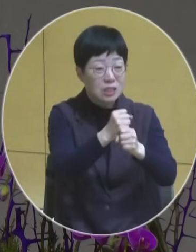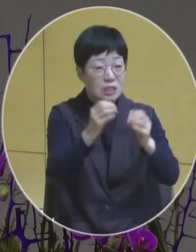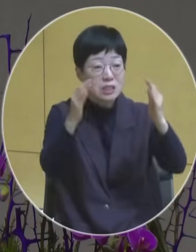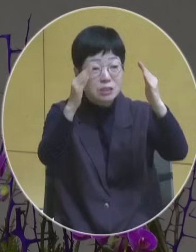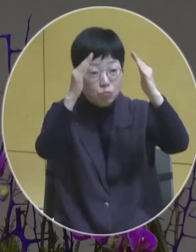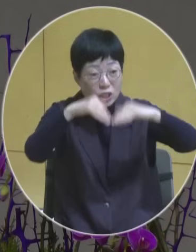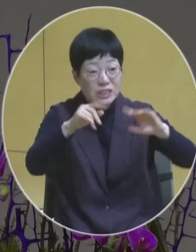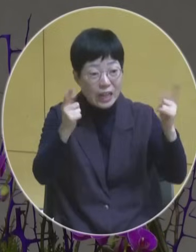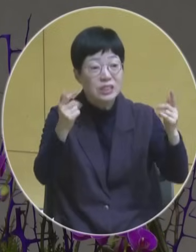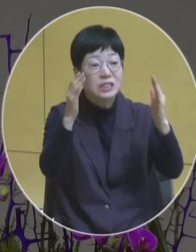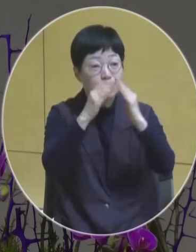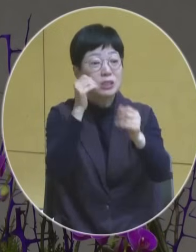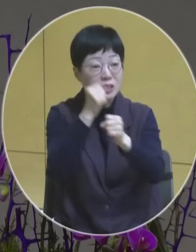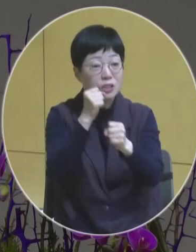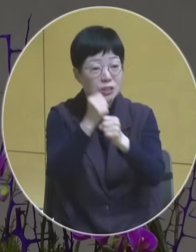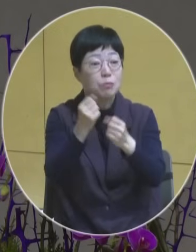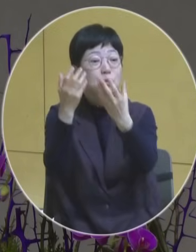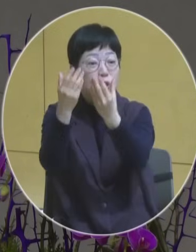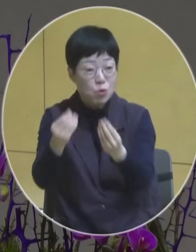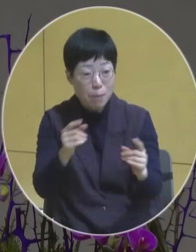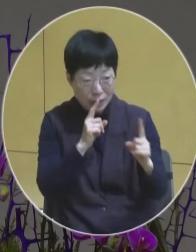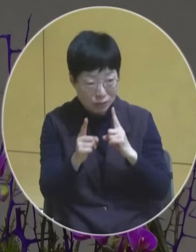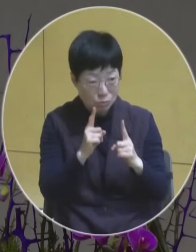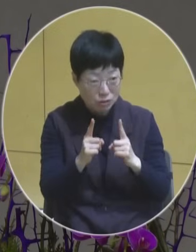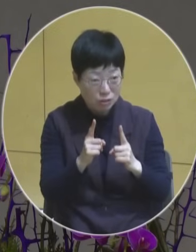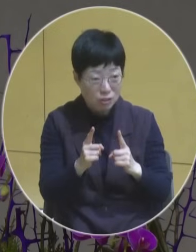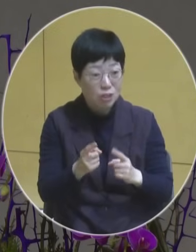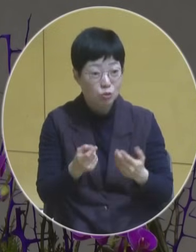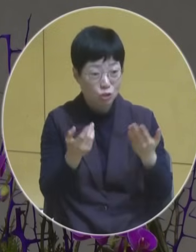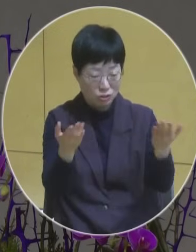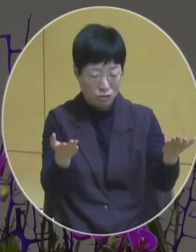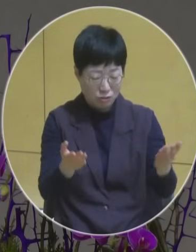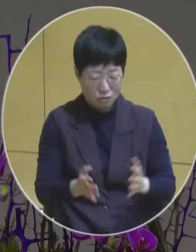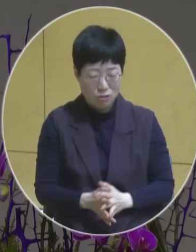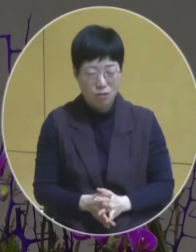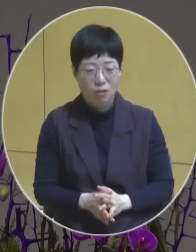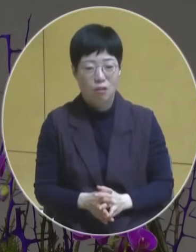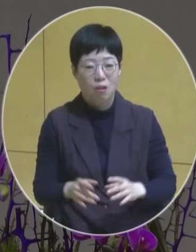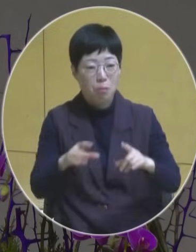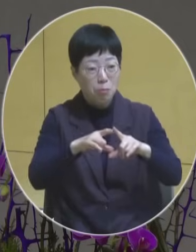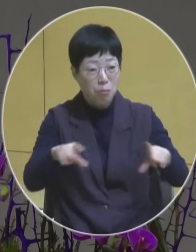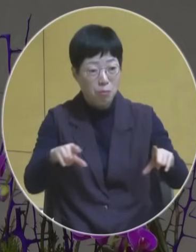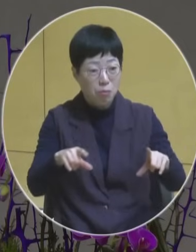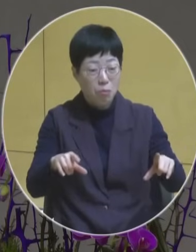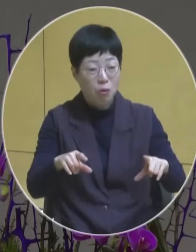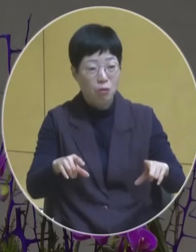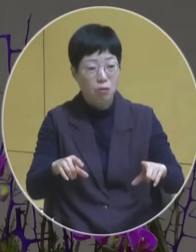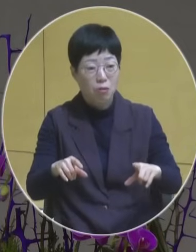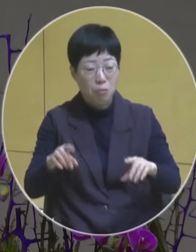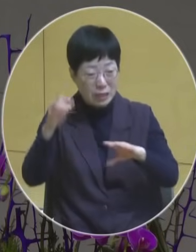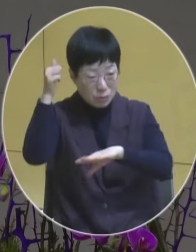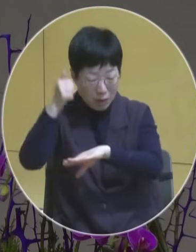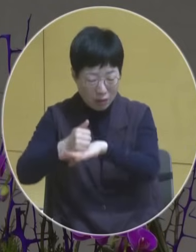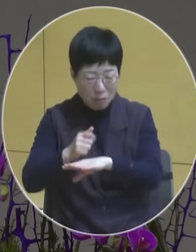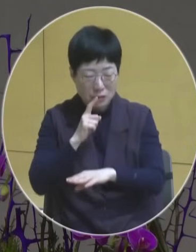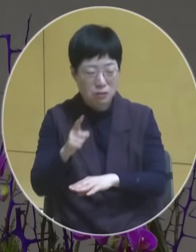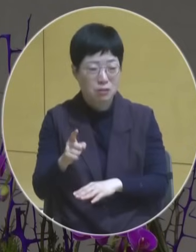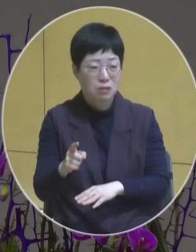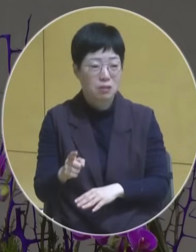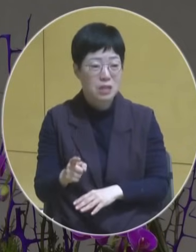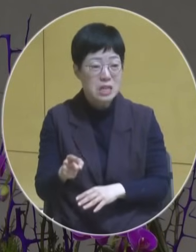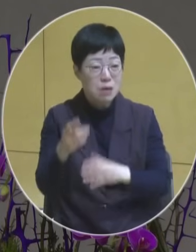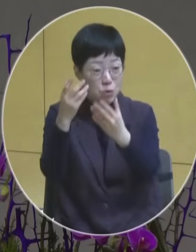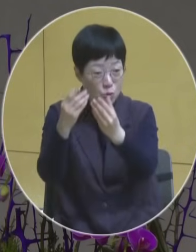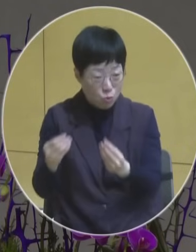않는 집을 짓는 비유에 대한 말씀을 오늘 하고 계십니다. 평지 설교를 하시고 마지막 결론에 바로